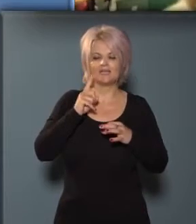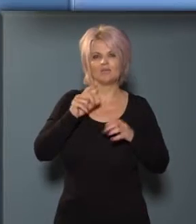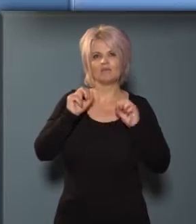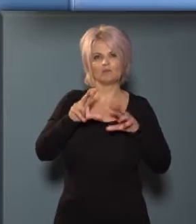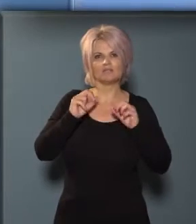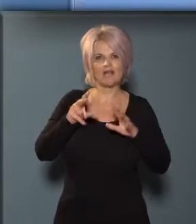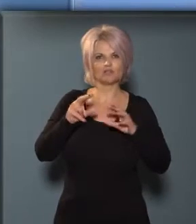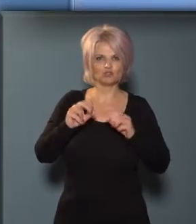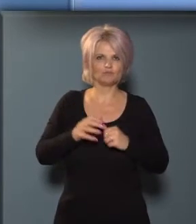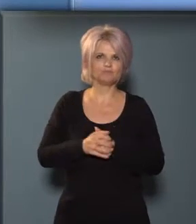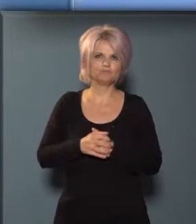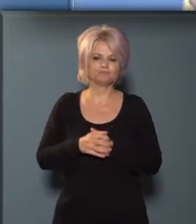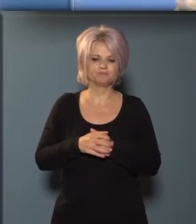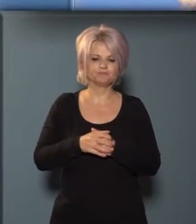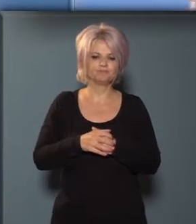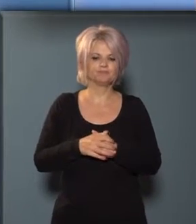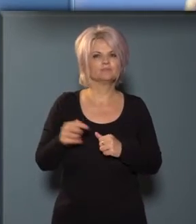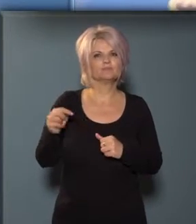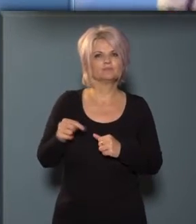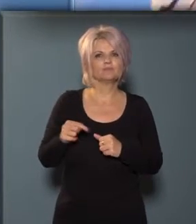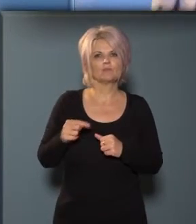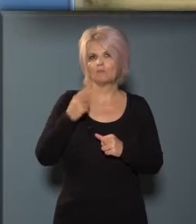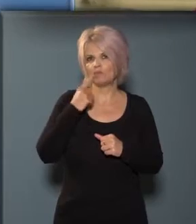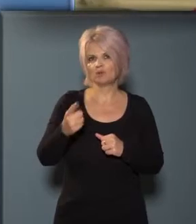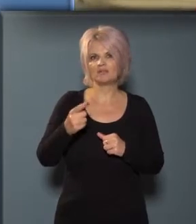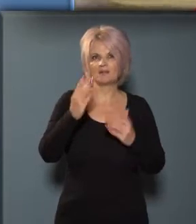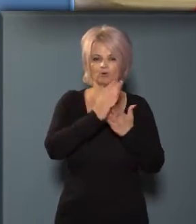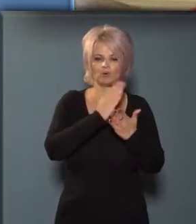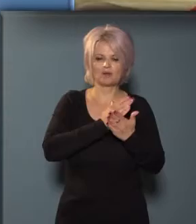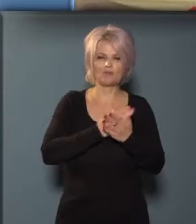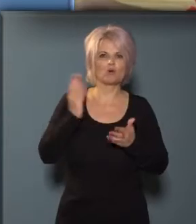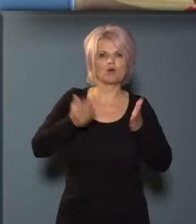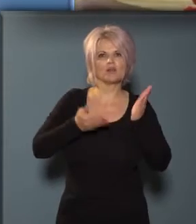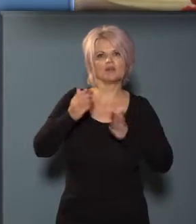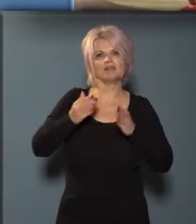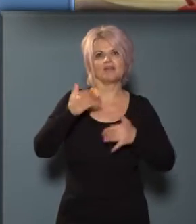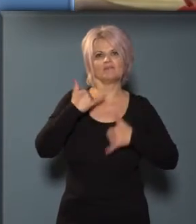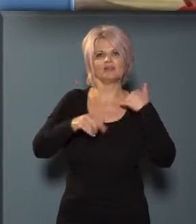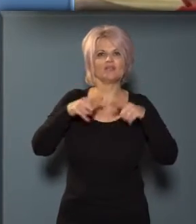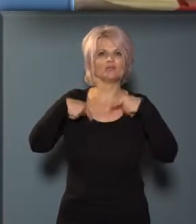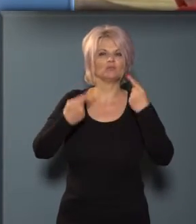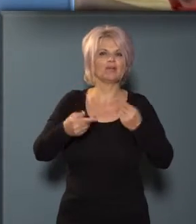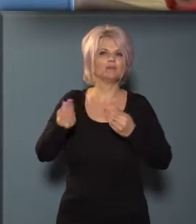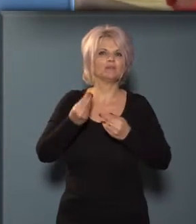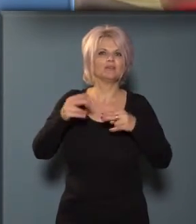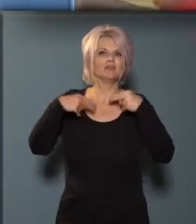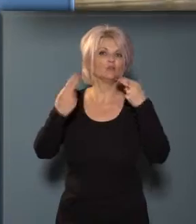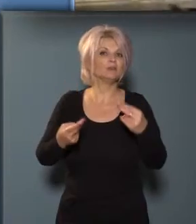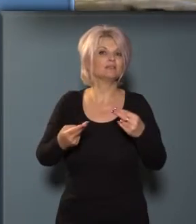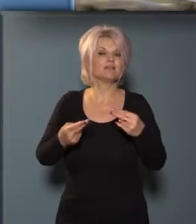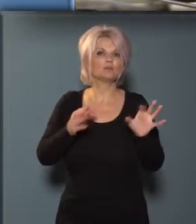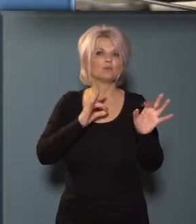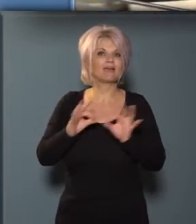megrendezésre. Említettél most itt pár programot. A karate verseny után mi lesz a következő, ami megrendezésre kerül